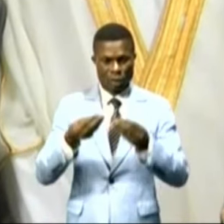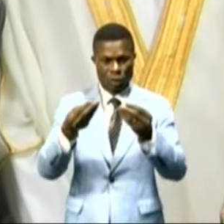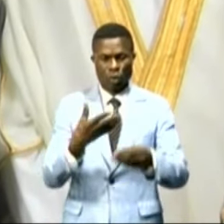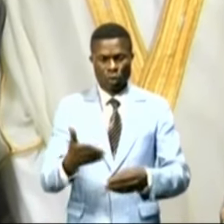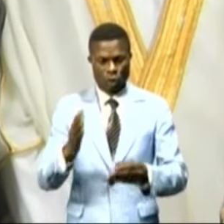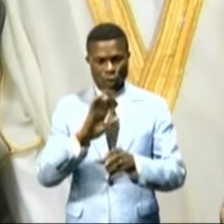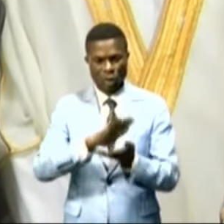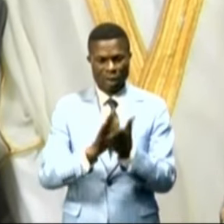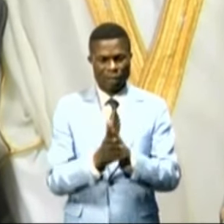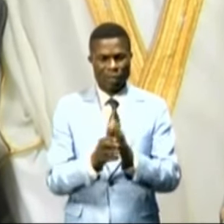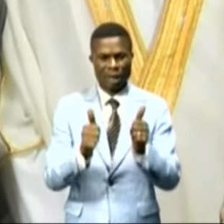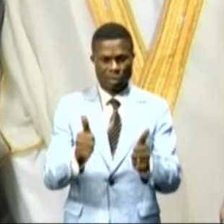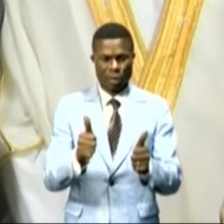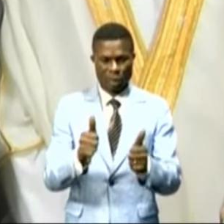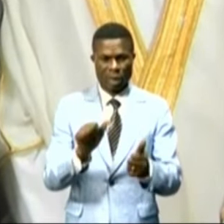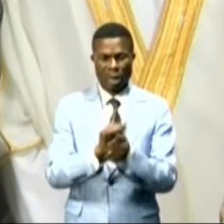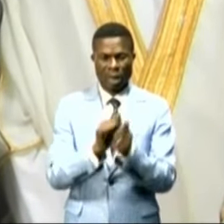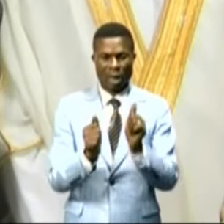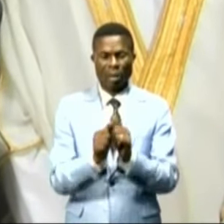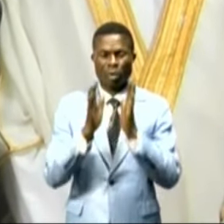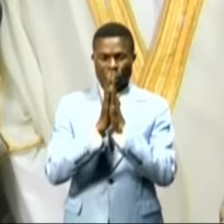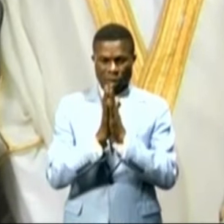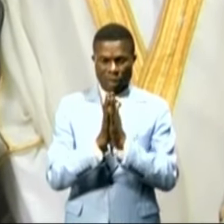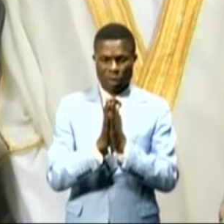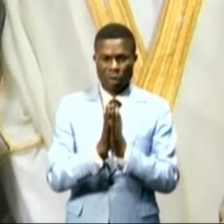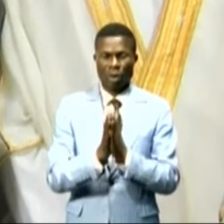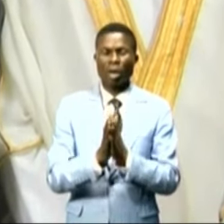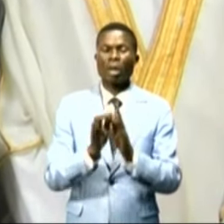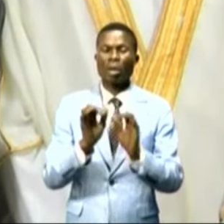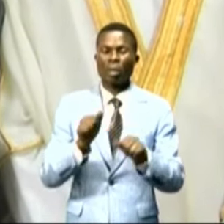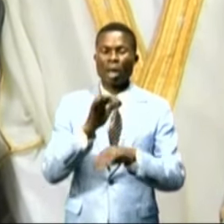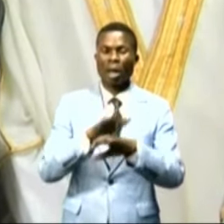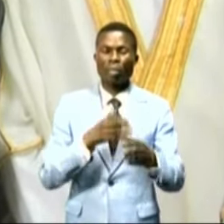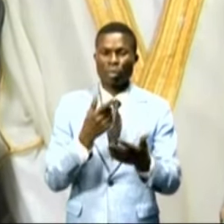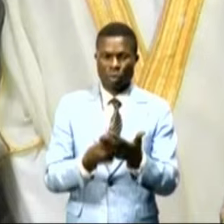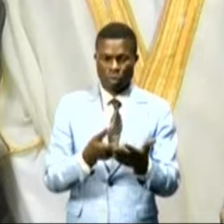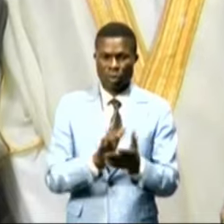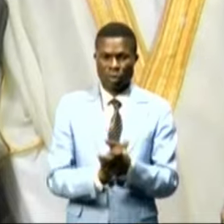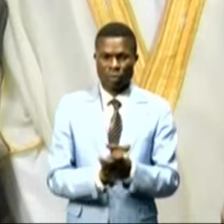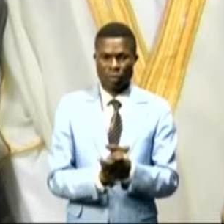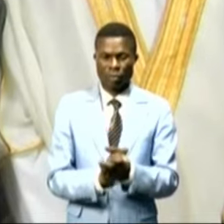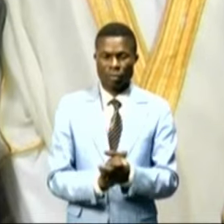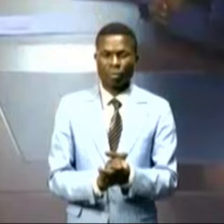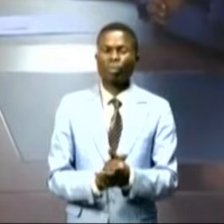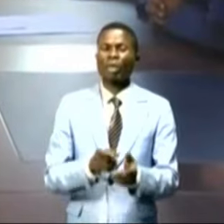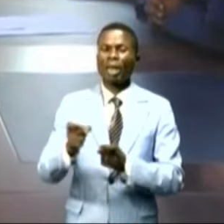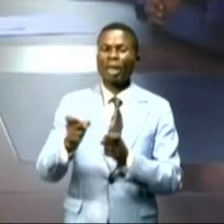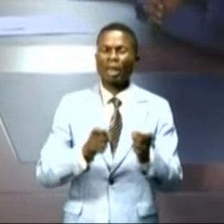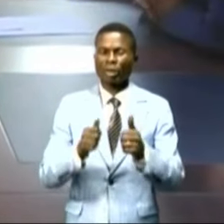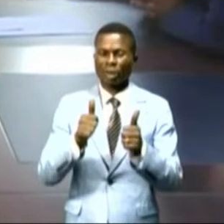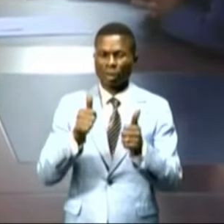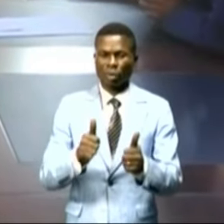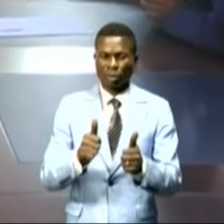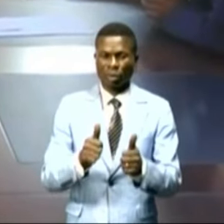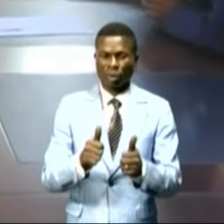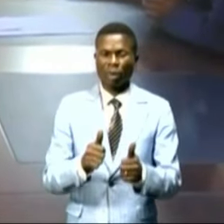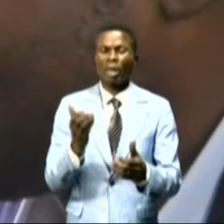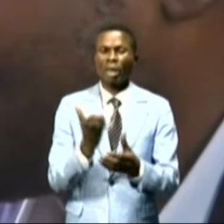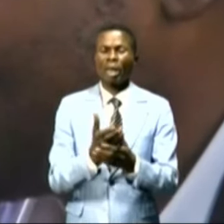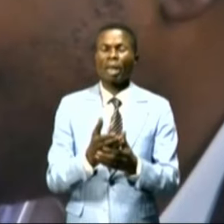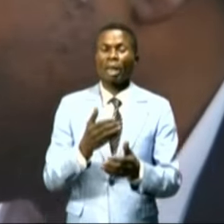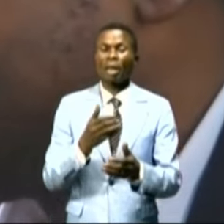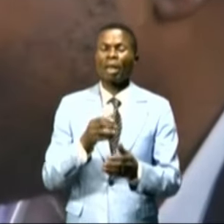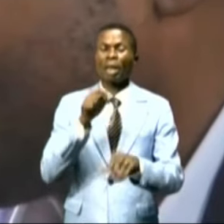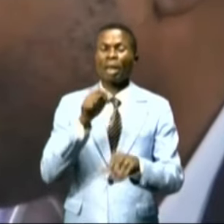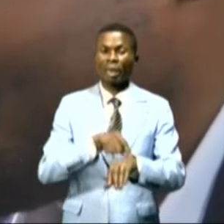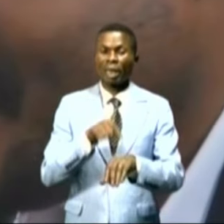en ordre dans le secteur de culte de ce que nous pouvons appeler la régulation. Un moratoire d'un mois aux